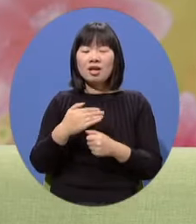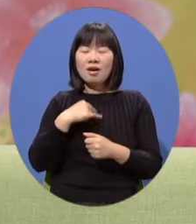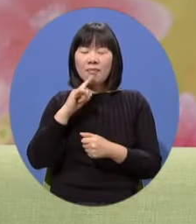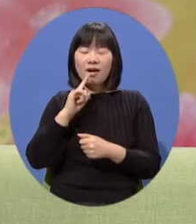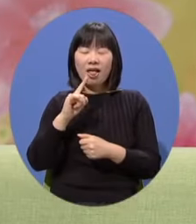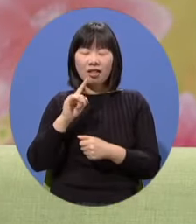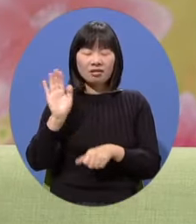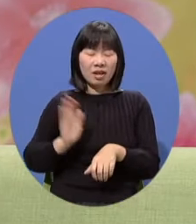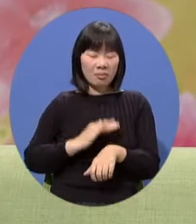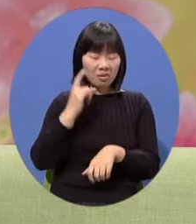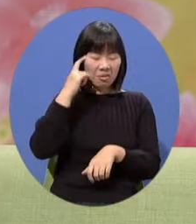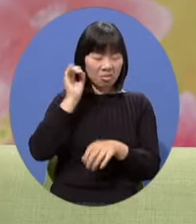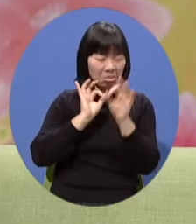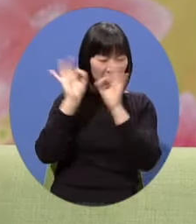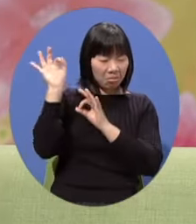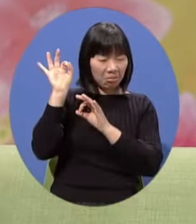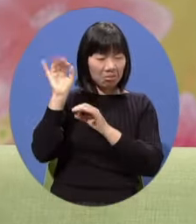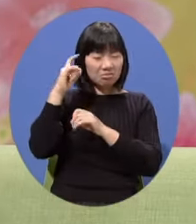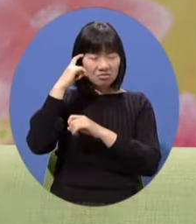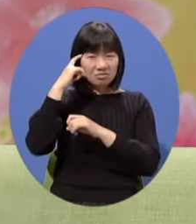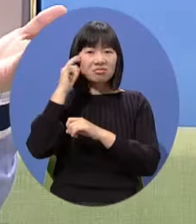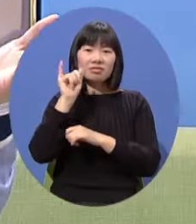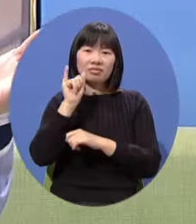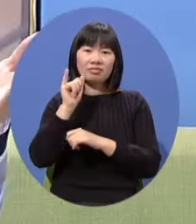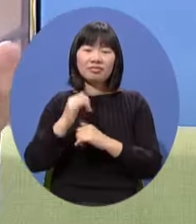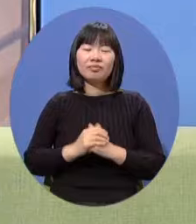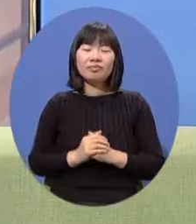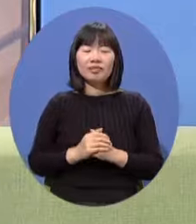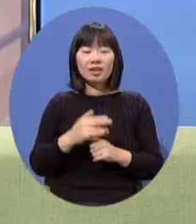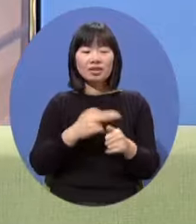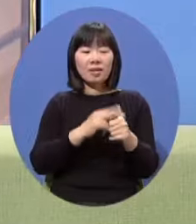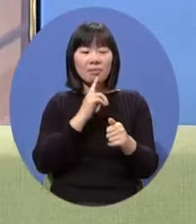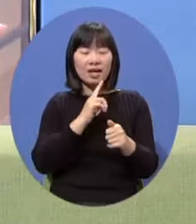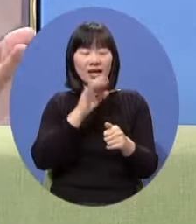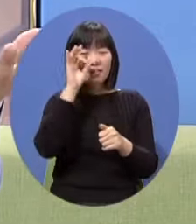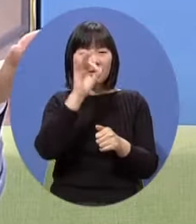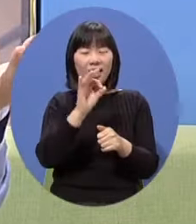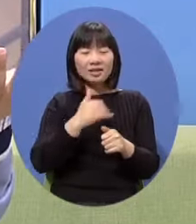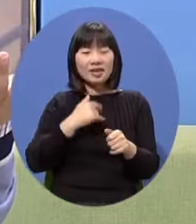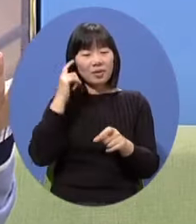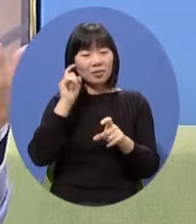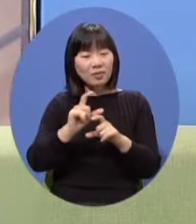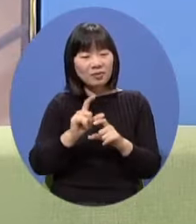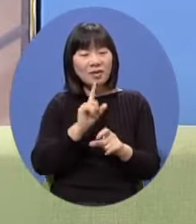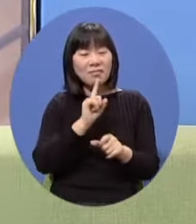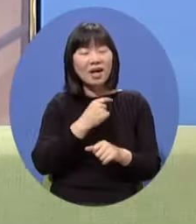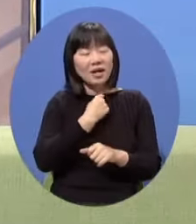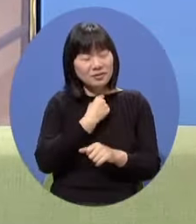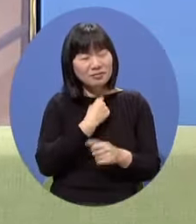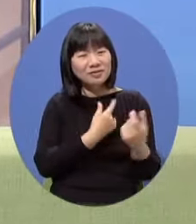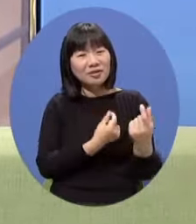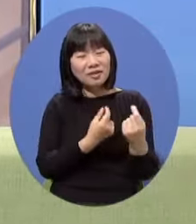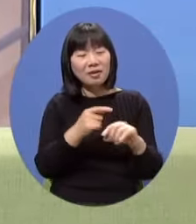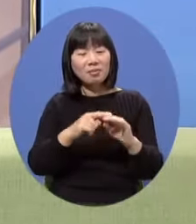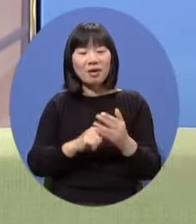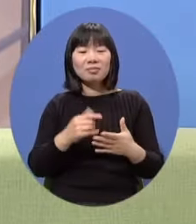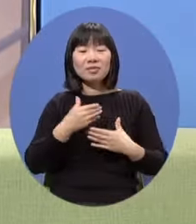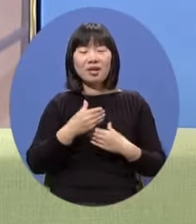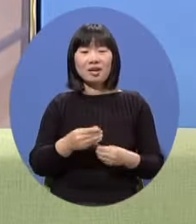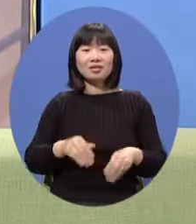말했다. 걱정되니까. 그렇죠. 선생님 말씀을 제가 들으니까 네. 제 고민을 막 얘기하고 싶은 그러니까요. 막 마음이 편해지고.